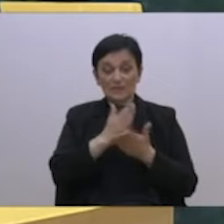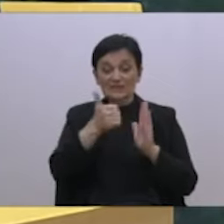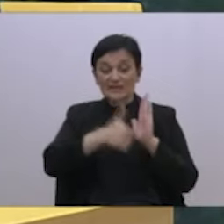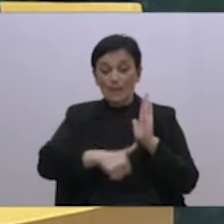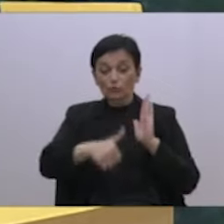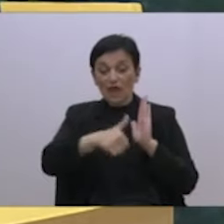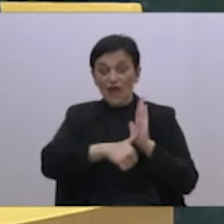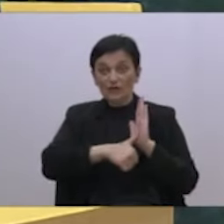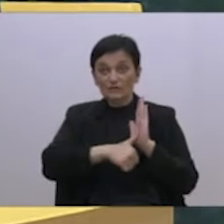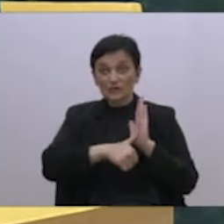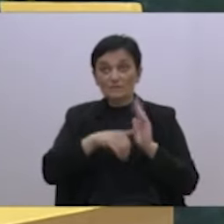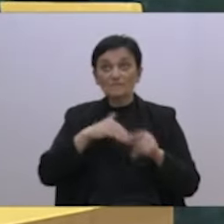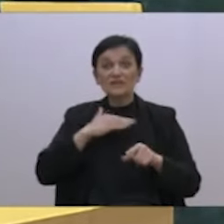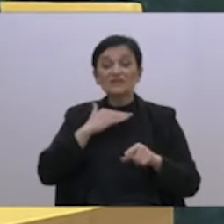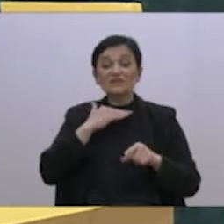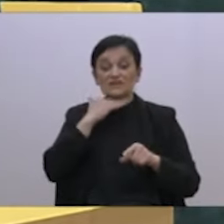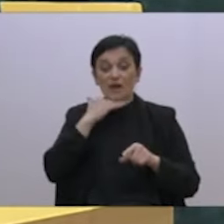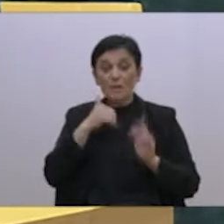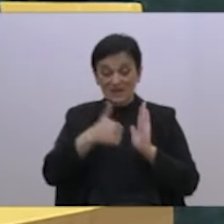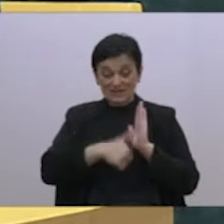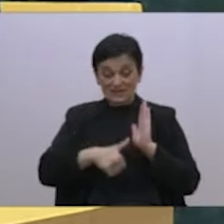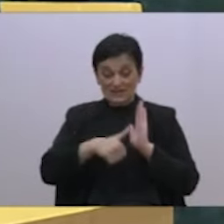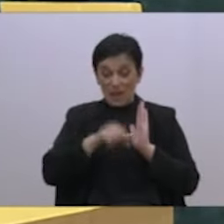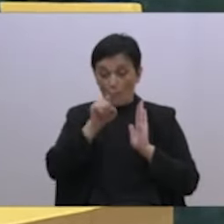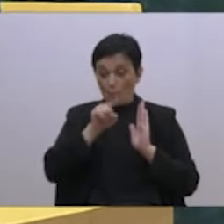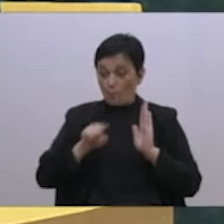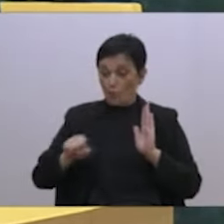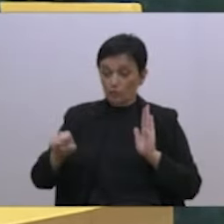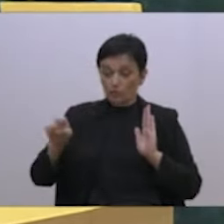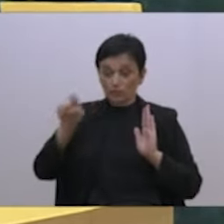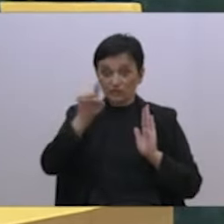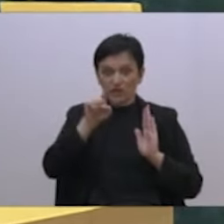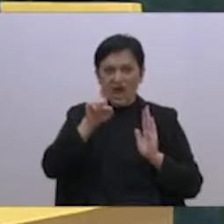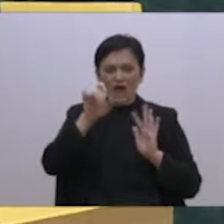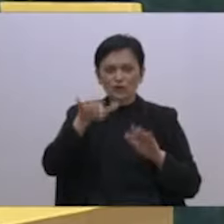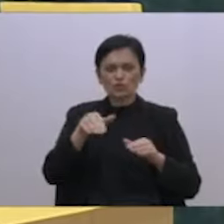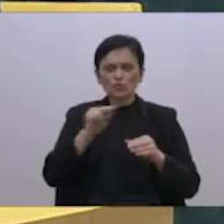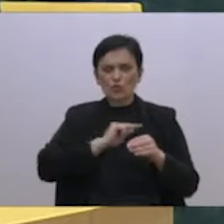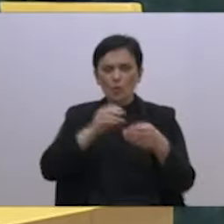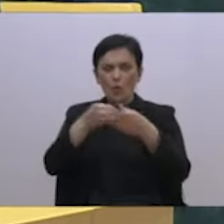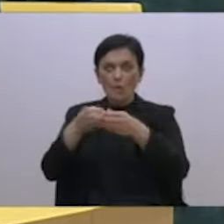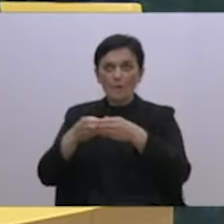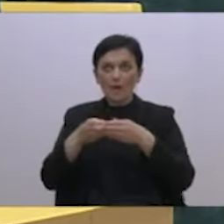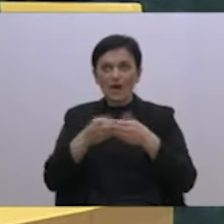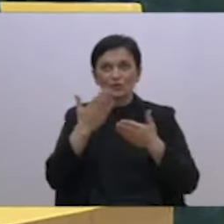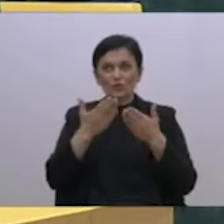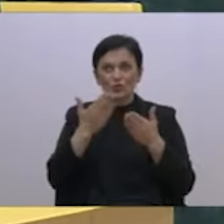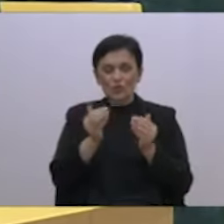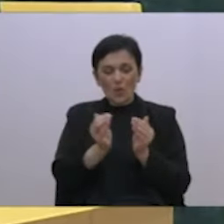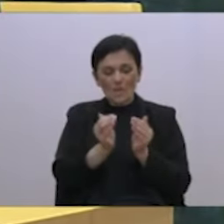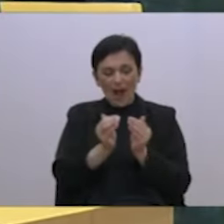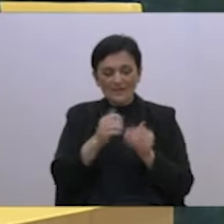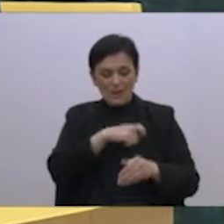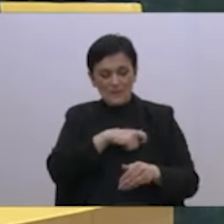66. საკმარისი ამ 66 ოფშორში არსებულ 100-ობით 1000 კომპანიას თუ პატარა